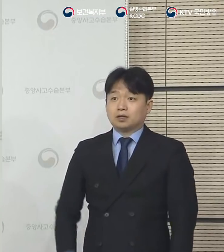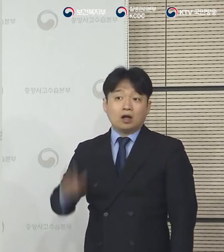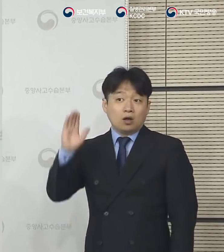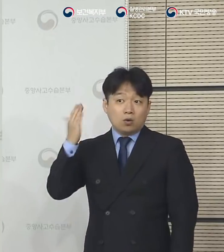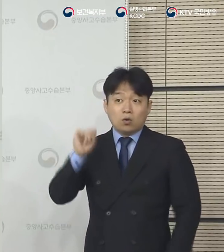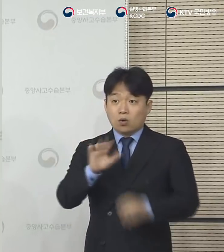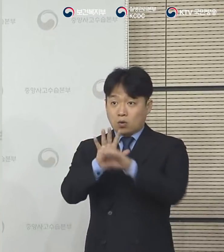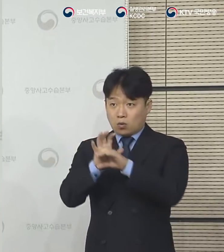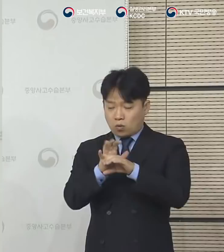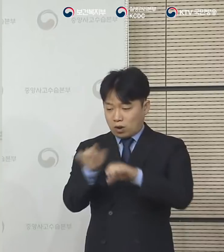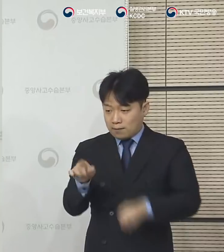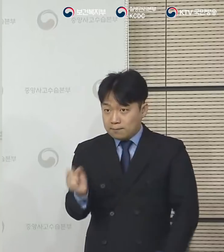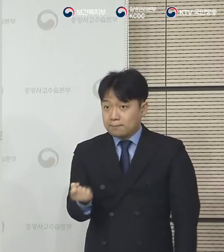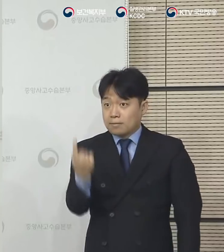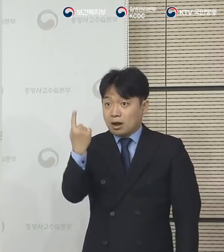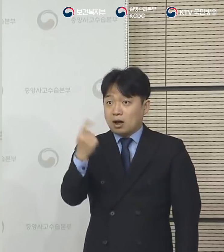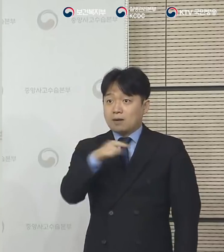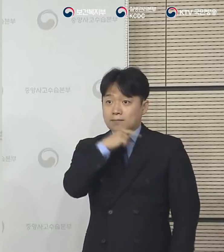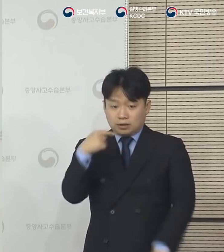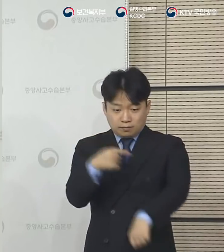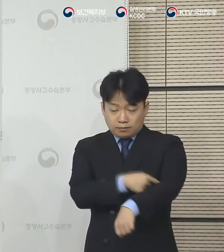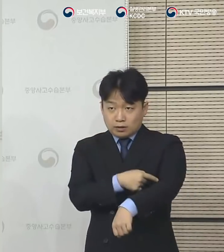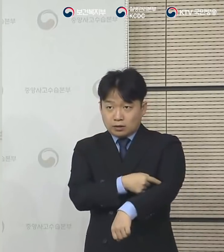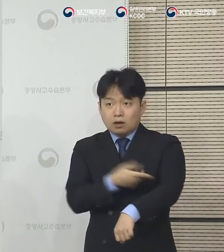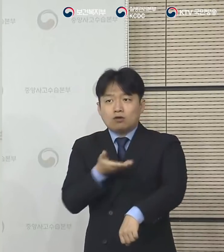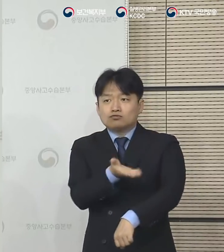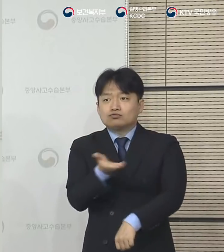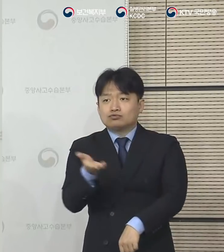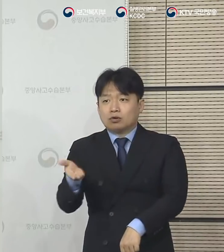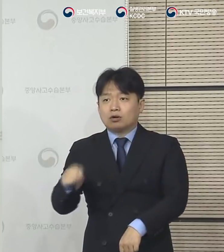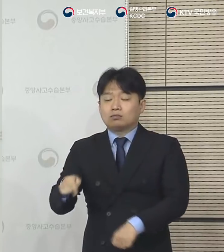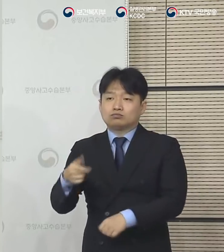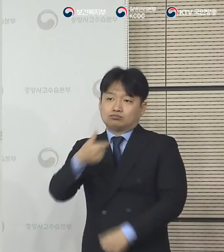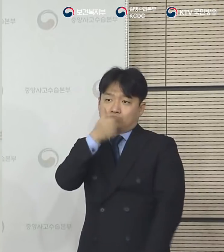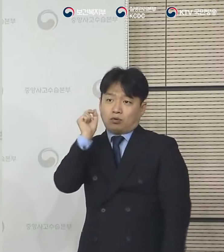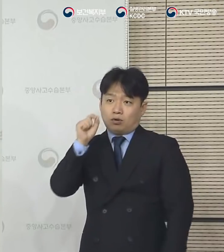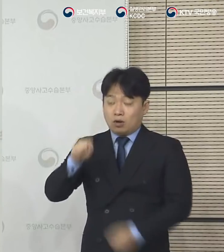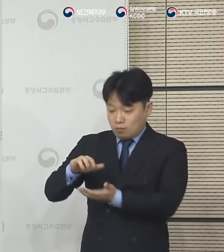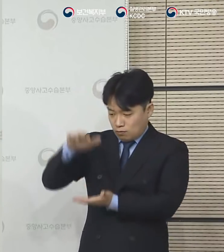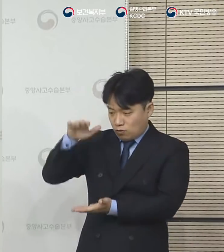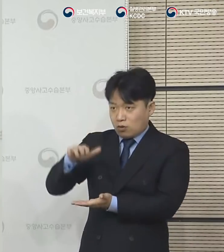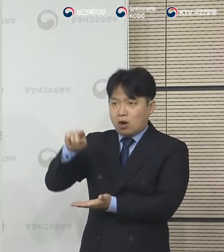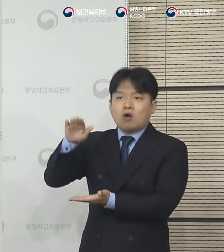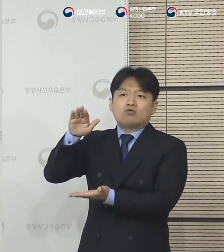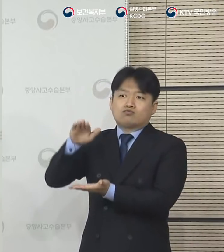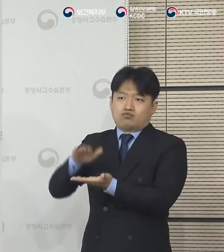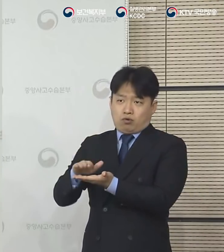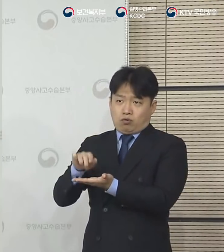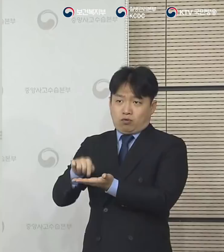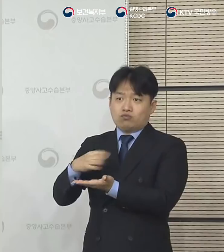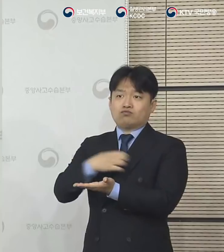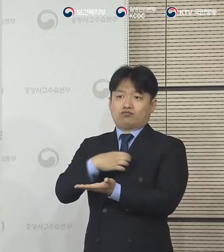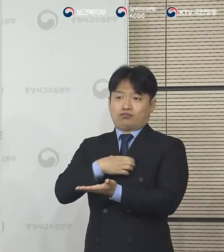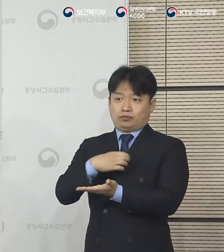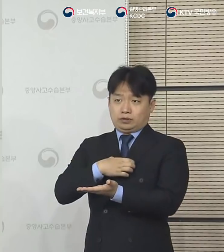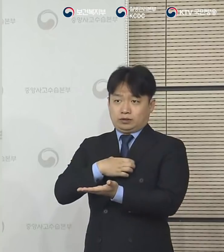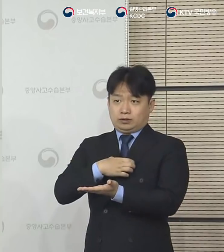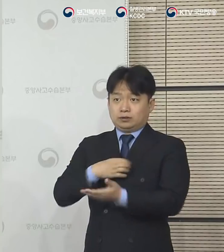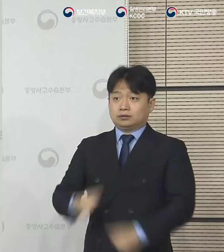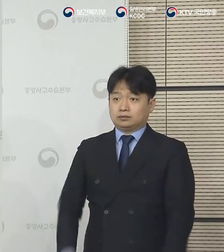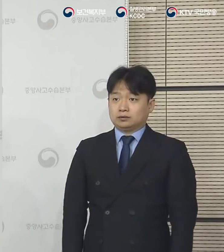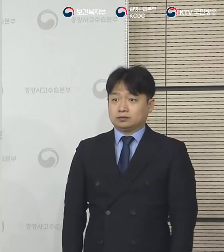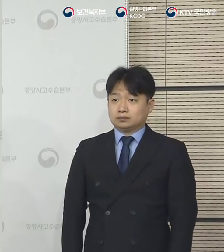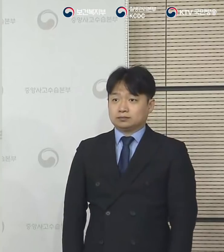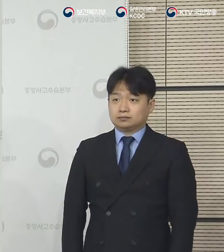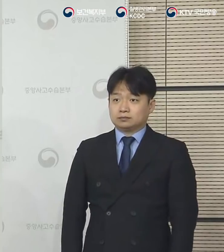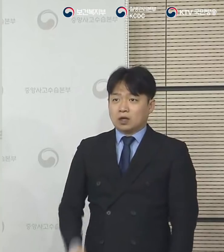최근 코로나19로 인해 혈액 수급이 악화되면서 혈액 보유량이 위기 수준인 3일분까지